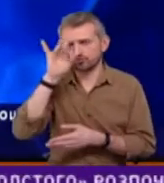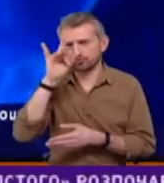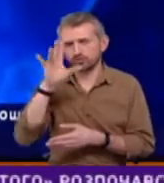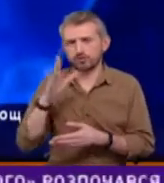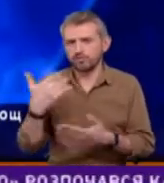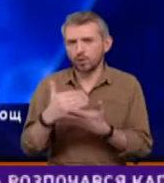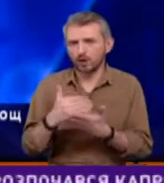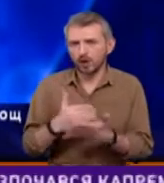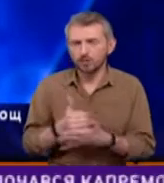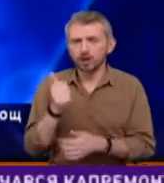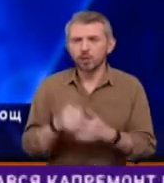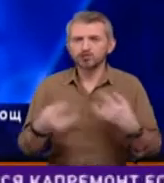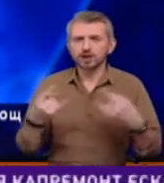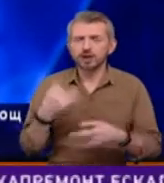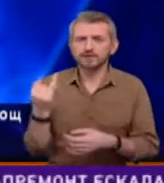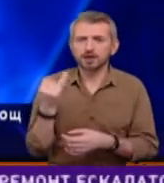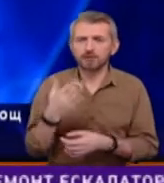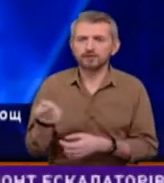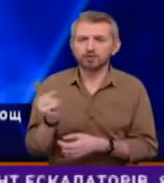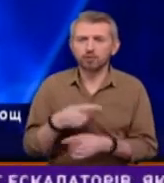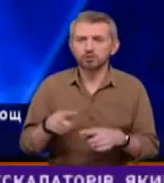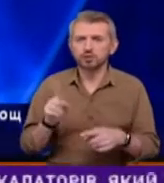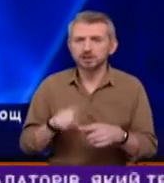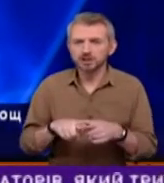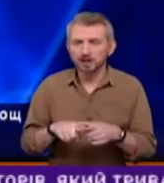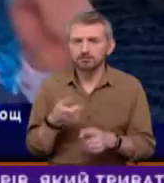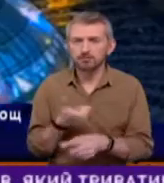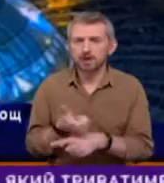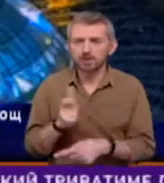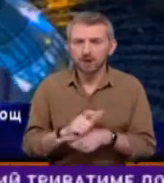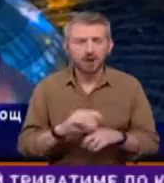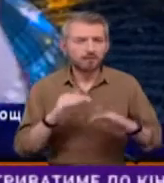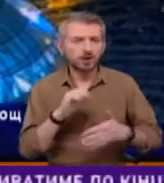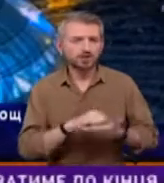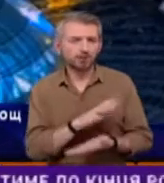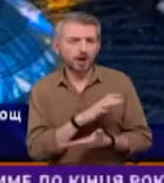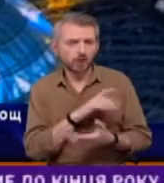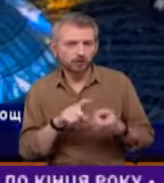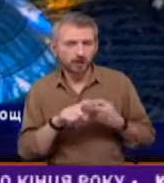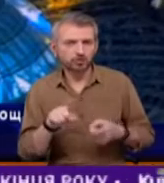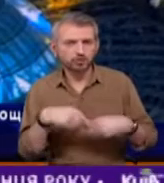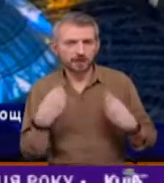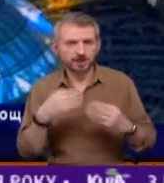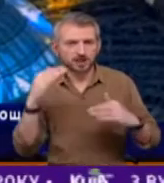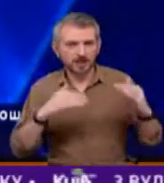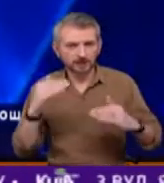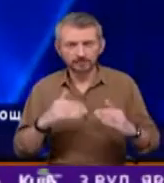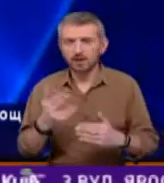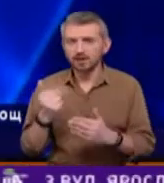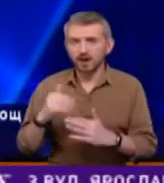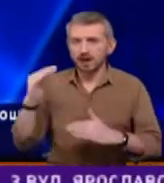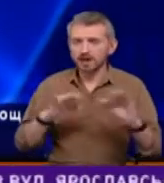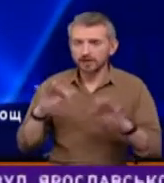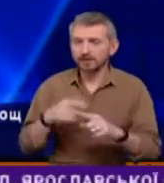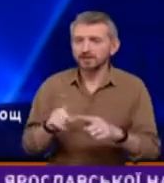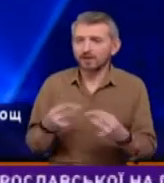контент, кожен канал зацікавлений в тому, щоб цей контент максимально... Щоб менше від олігарха залежить, щоб давати рейтинг на продукти. Тому що рейтинг – це гроші.